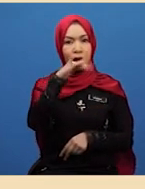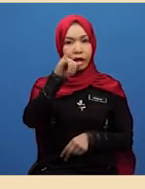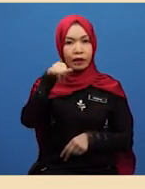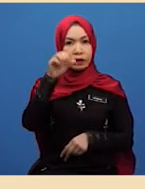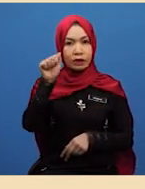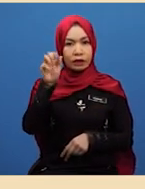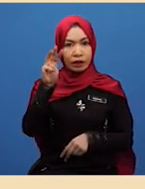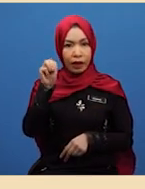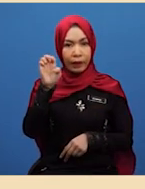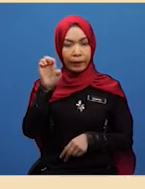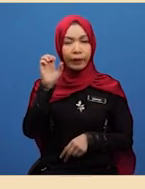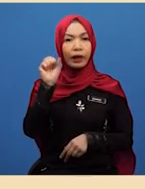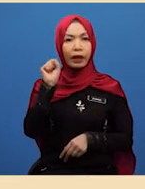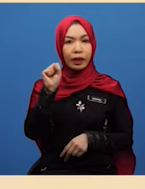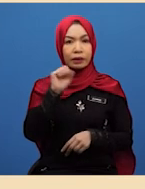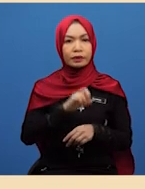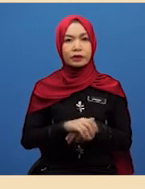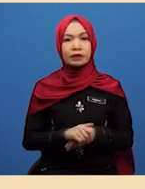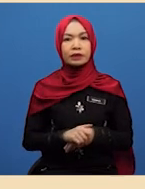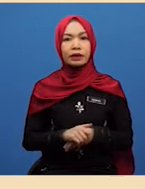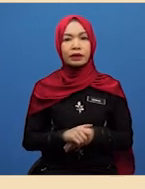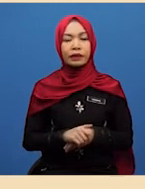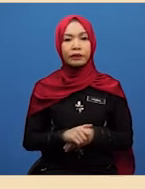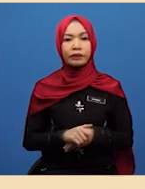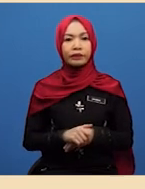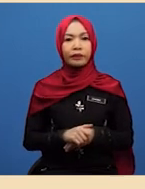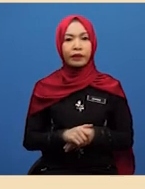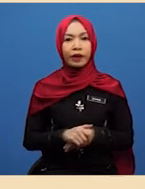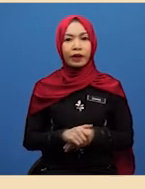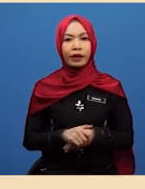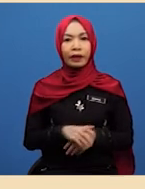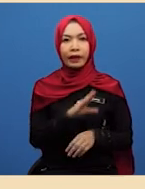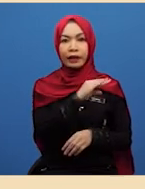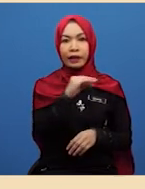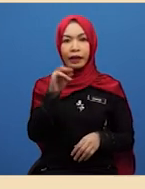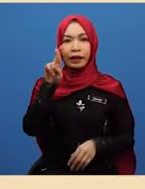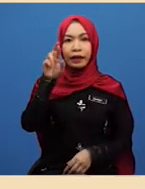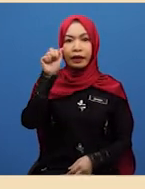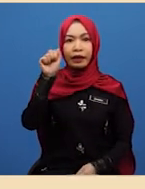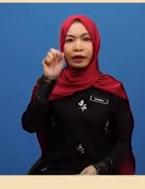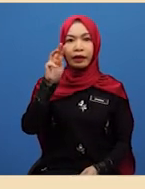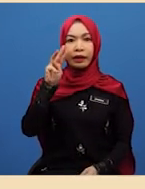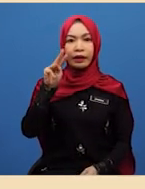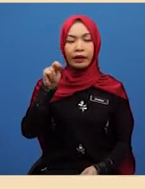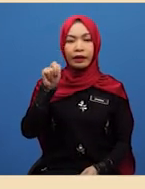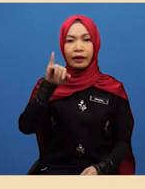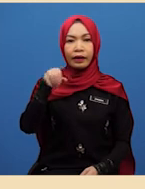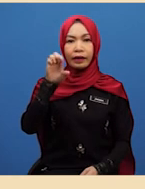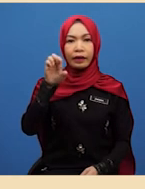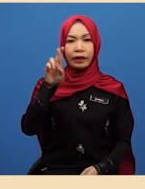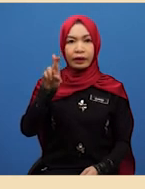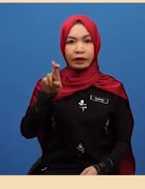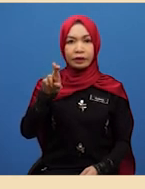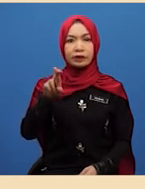tahun 1862, Ranger Sarawak ditubuhkan bagi mengawasi keamanan dan